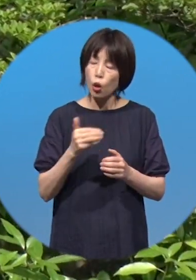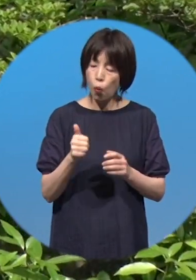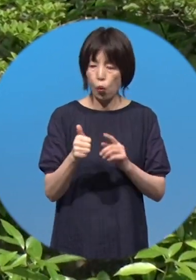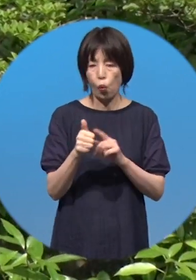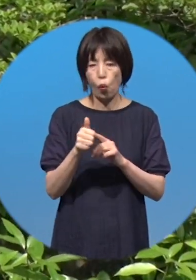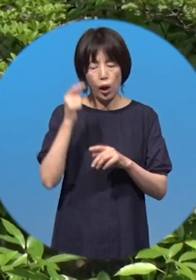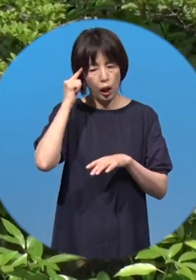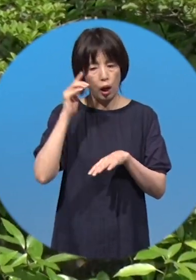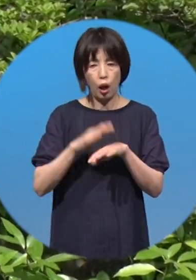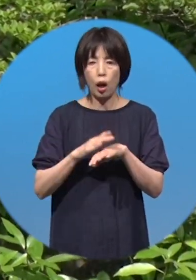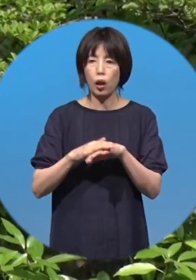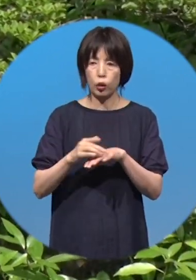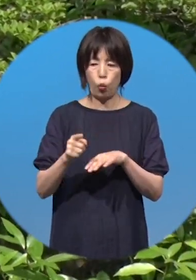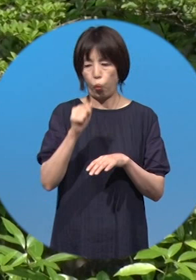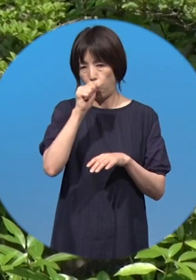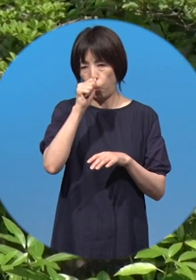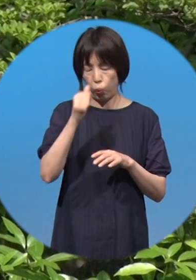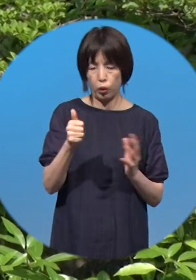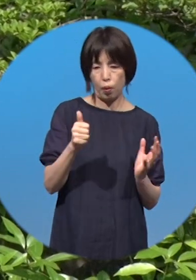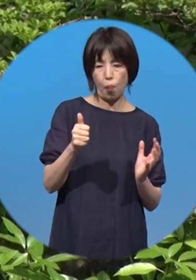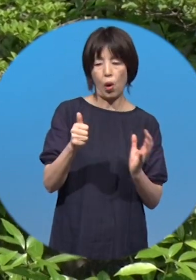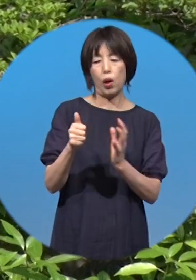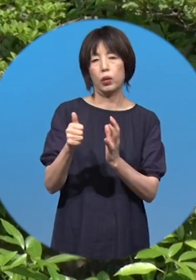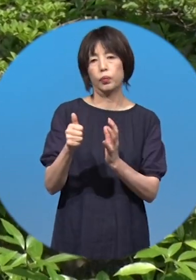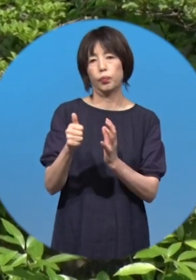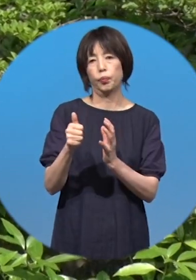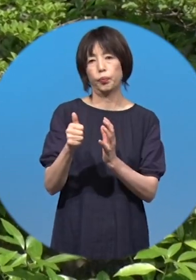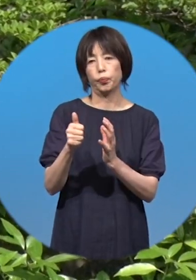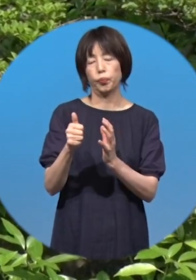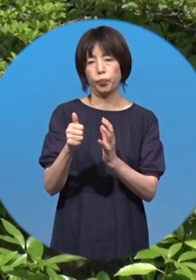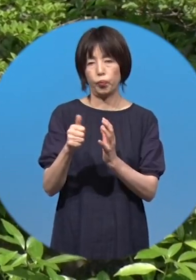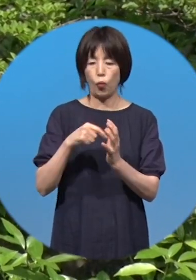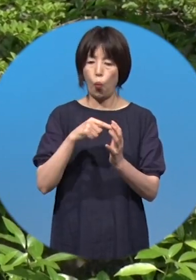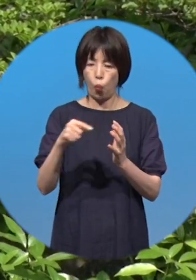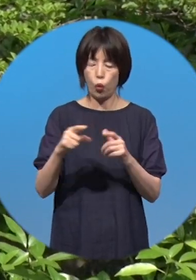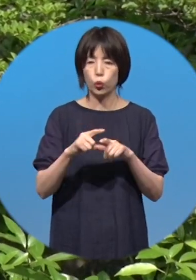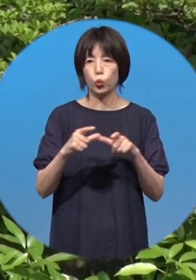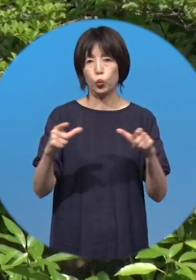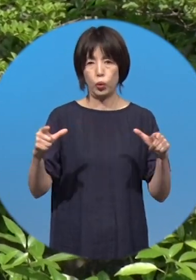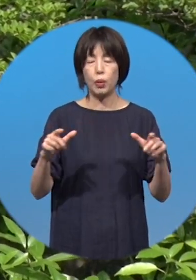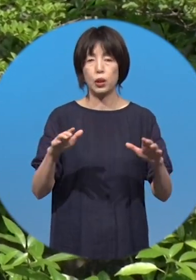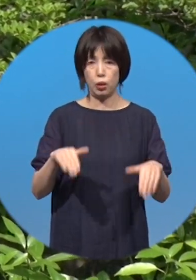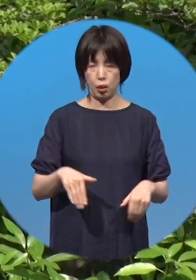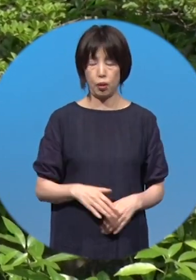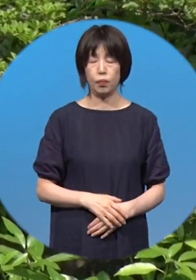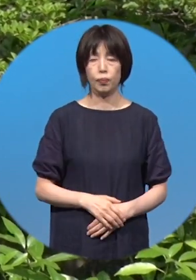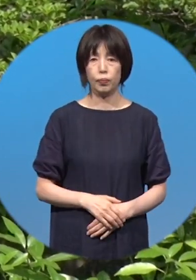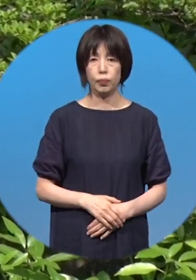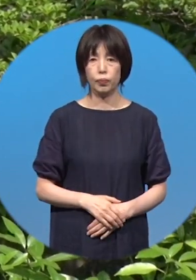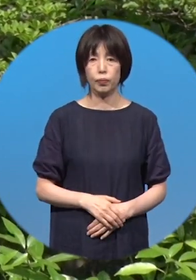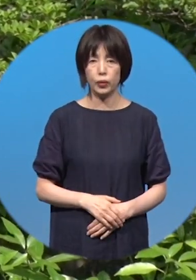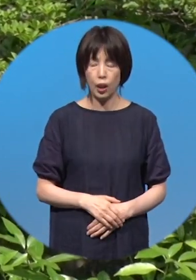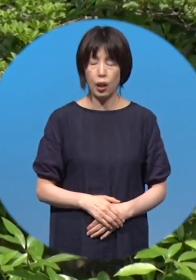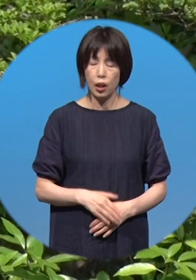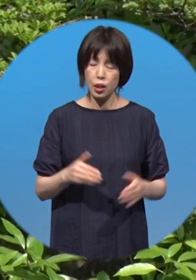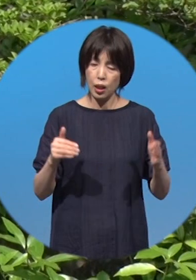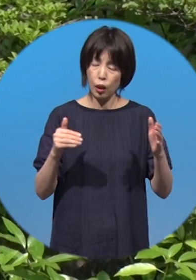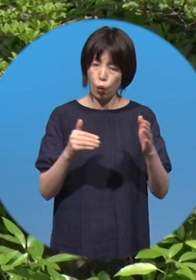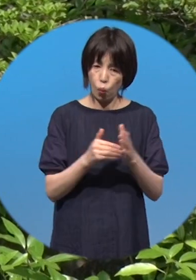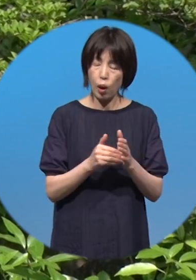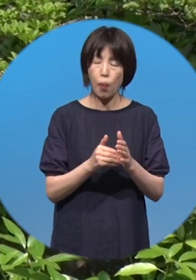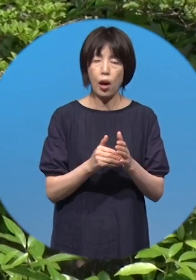ドの考えに賛同するそういった、侍たちも出てきまいりまして、最終的